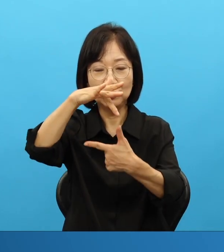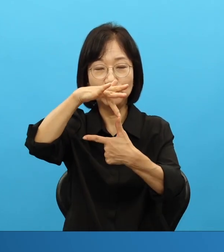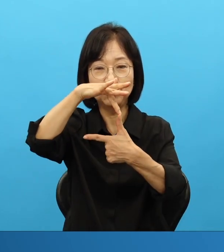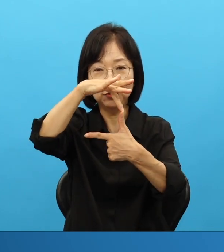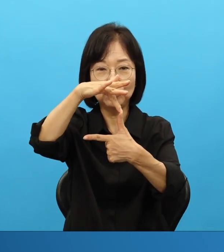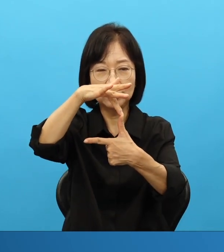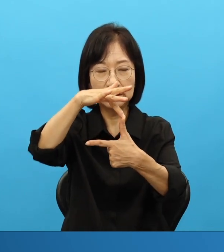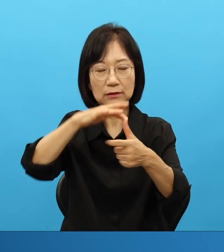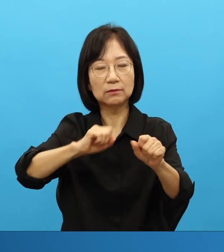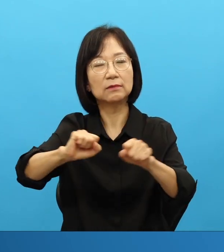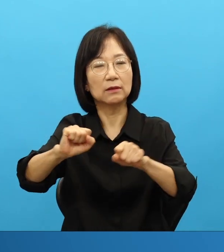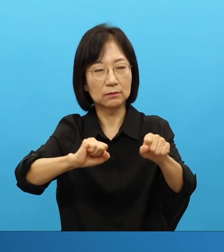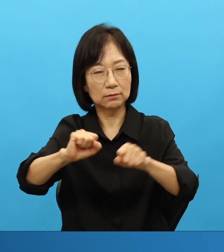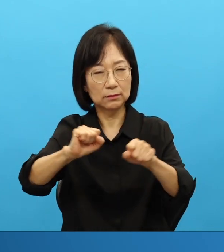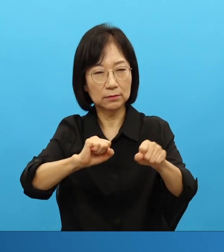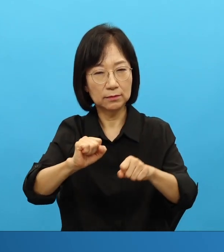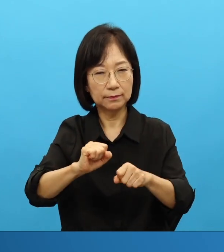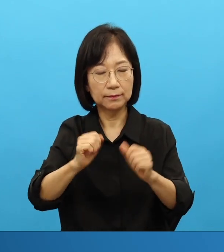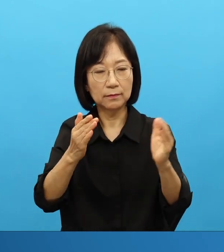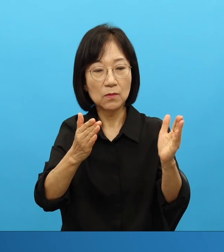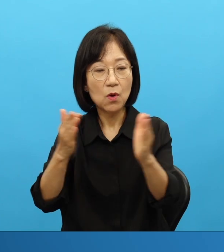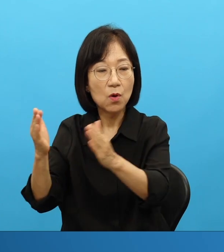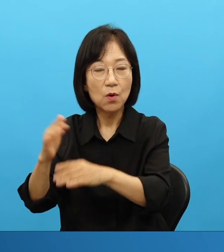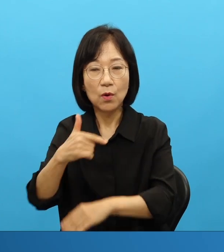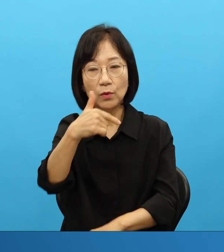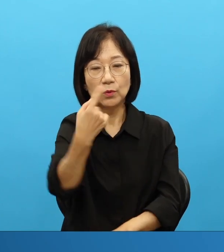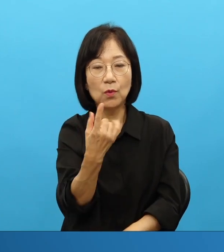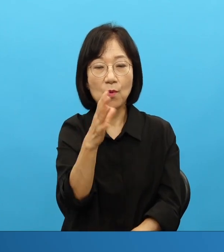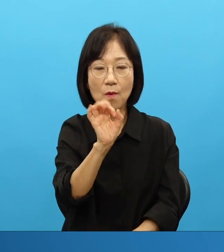그랬더니 노아 홍수 시대를 만났는데